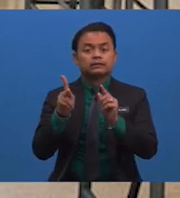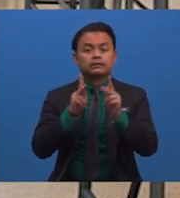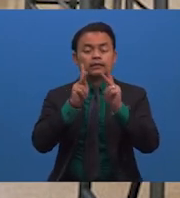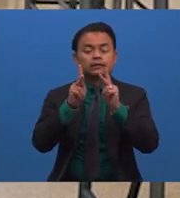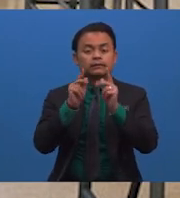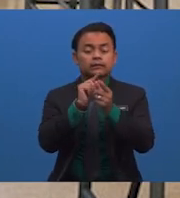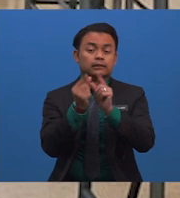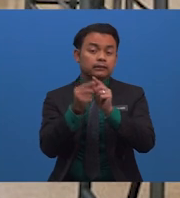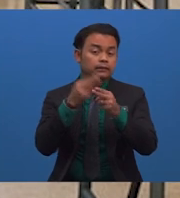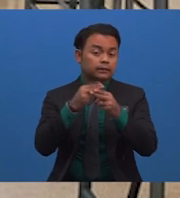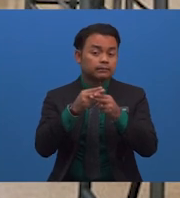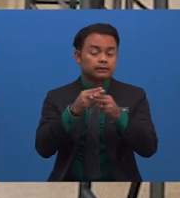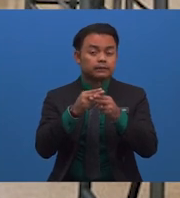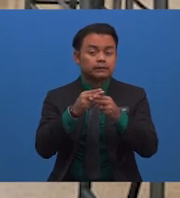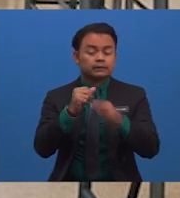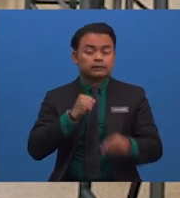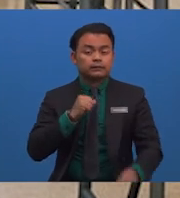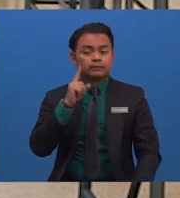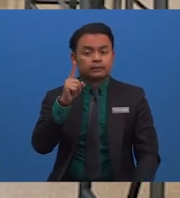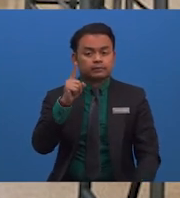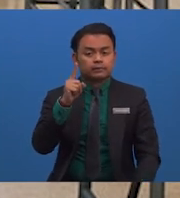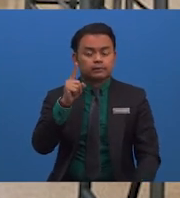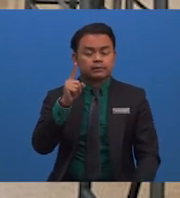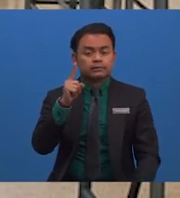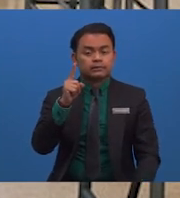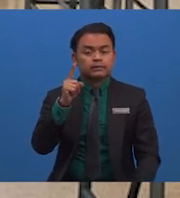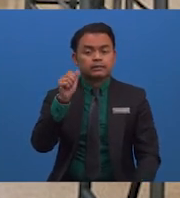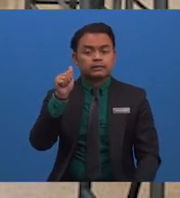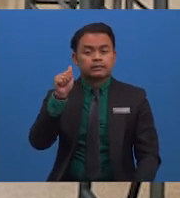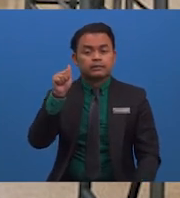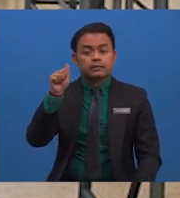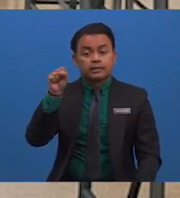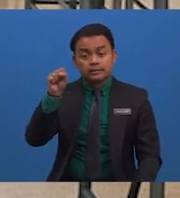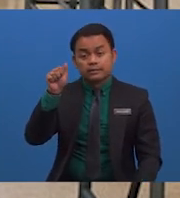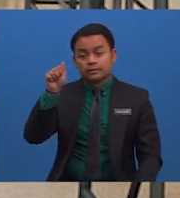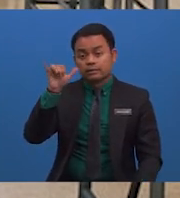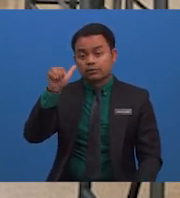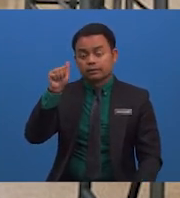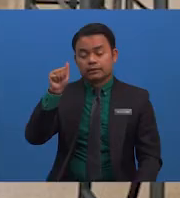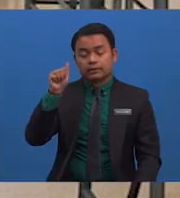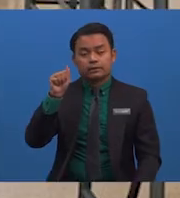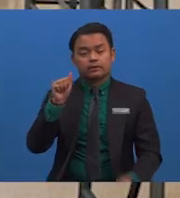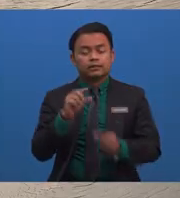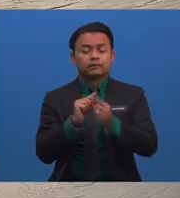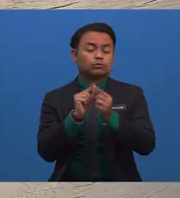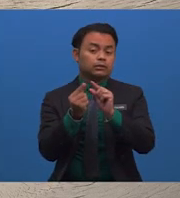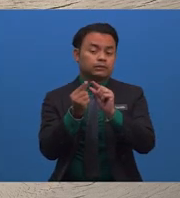saya, Asrul tidak lagi kerap menyebut namanya dalam percakapannya.